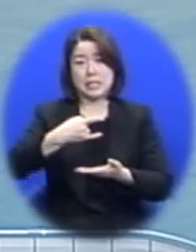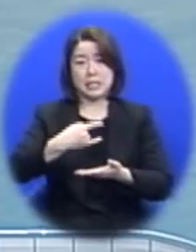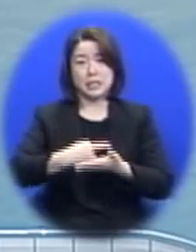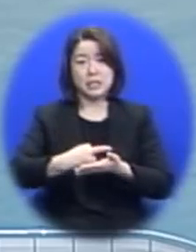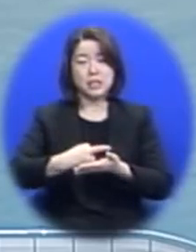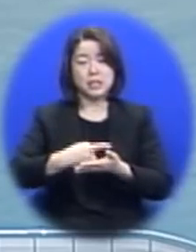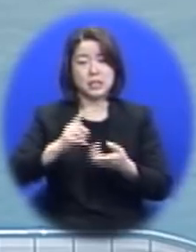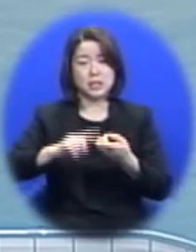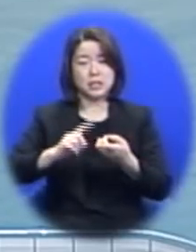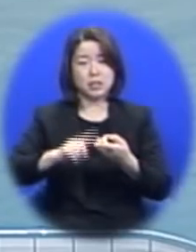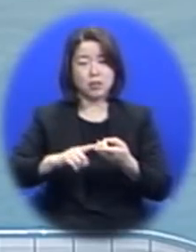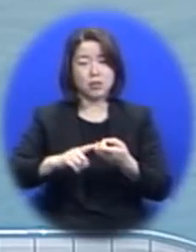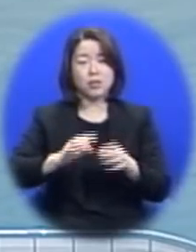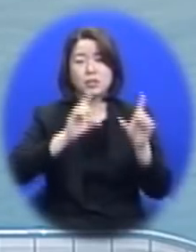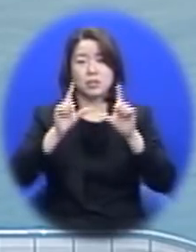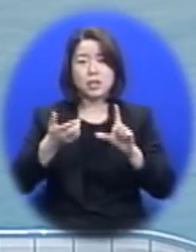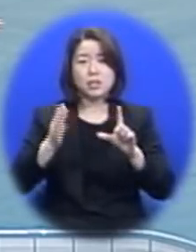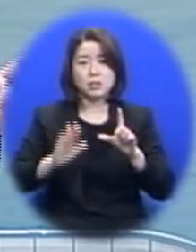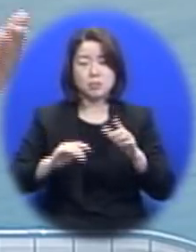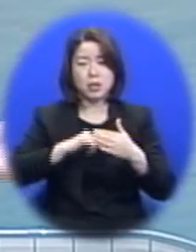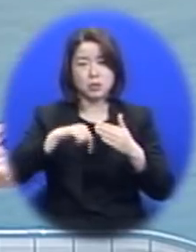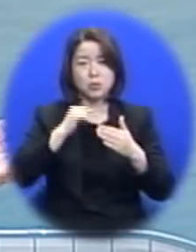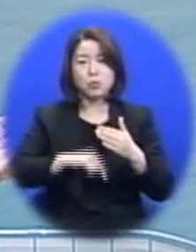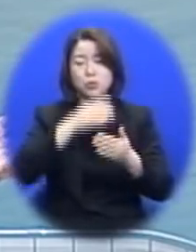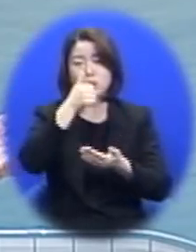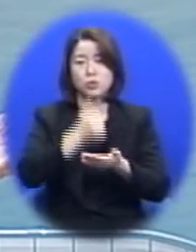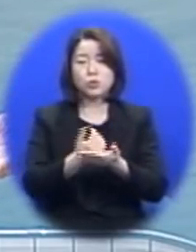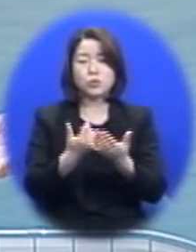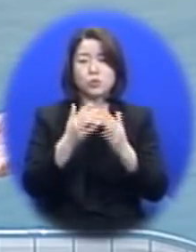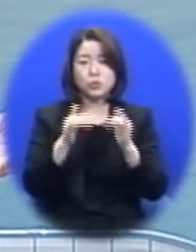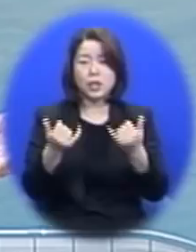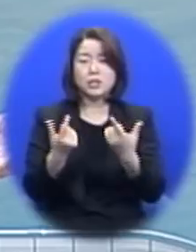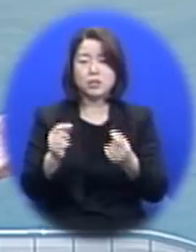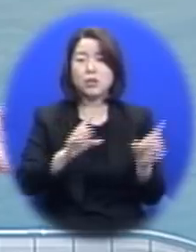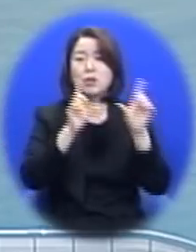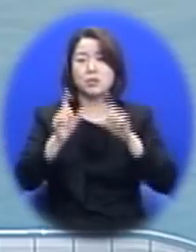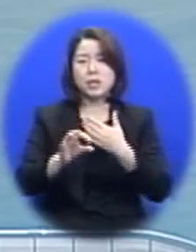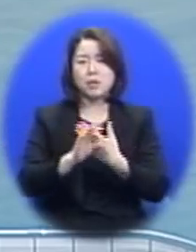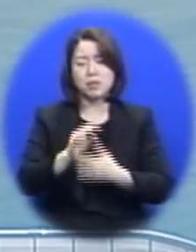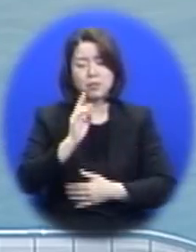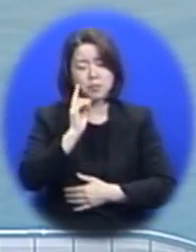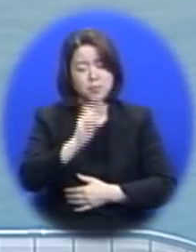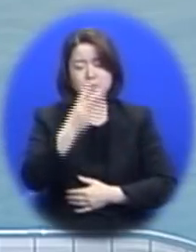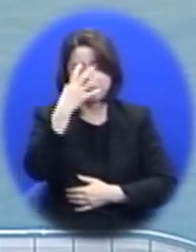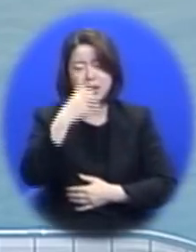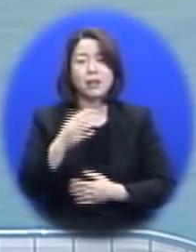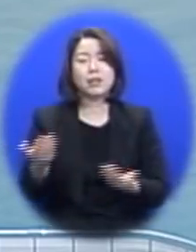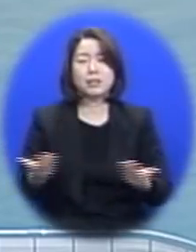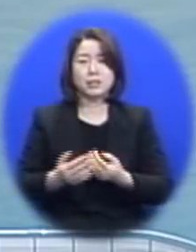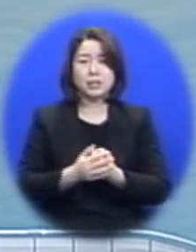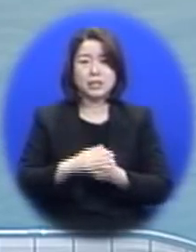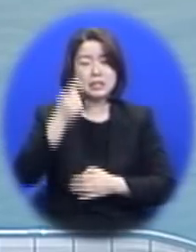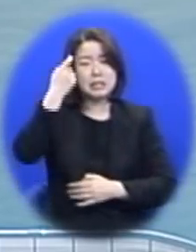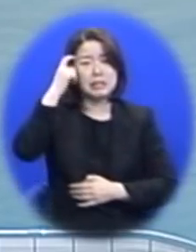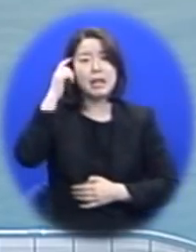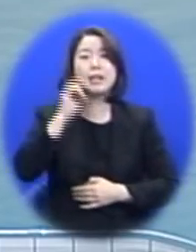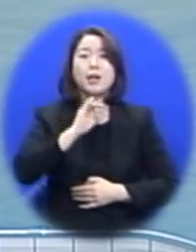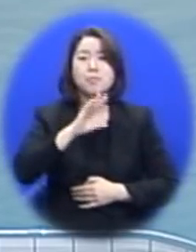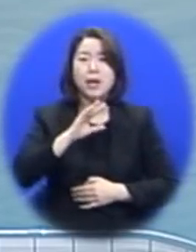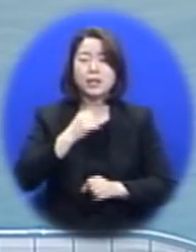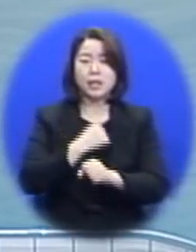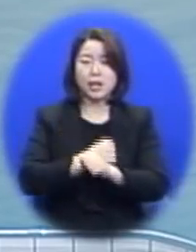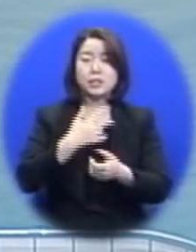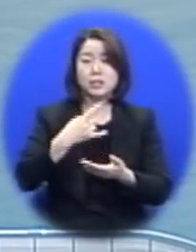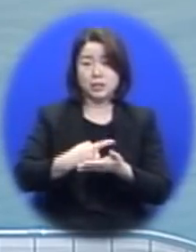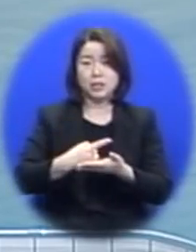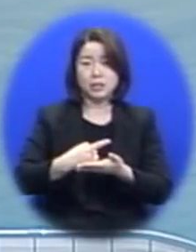하면서 여전히 죄인으로 사는 것은 이건 끔찍한 일이에요. 그냥 생각만 하는 의인이라고 생각하고 실제로는